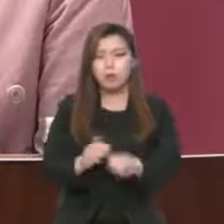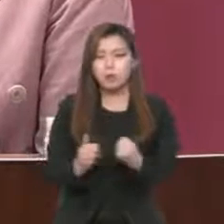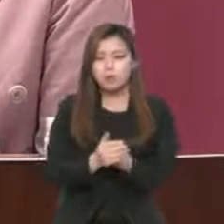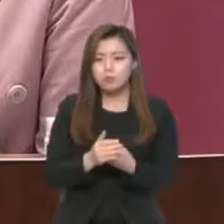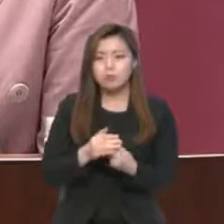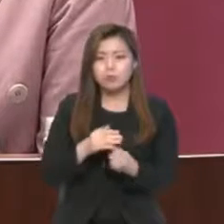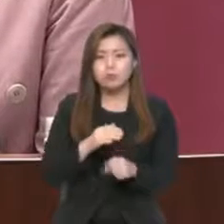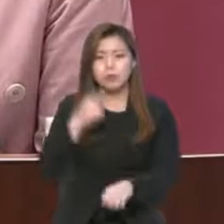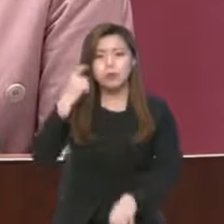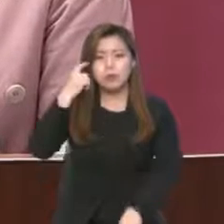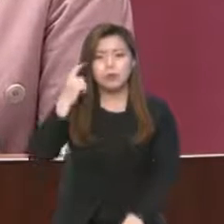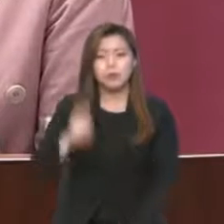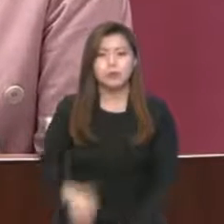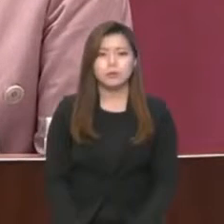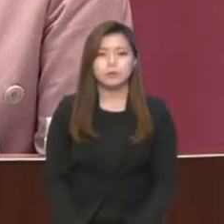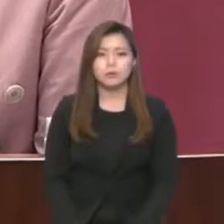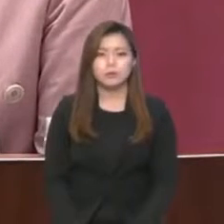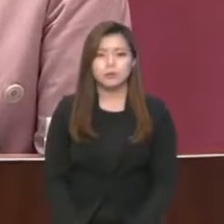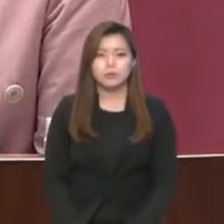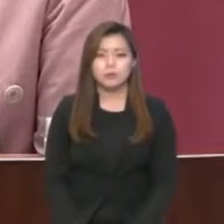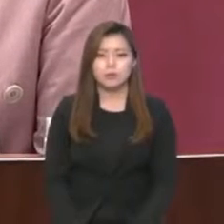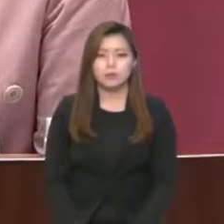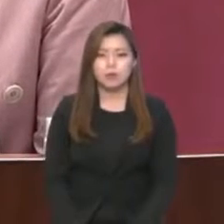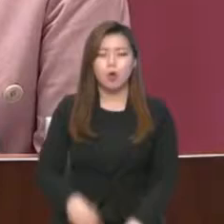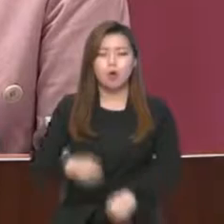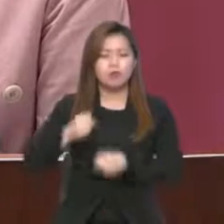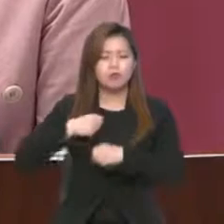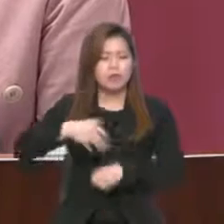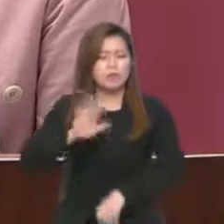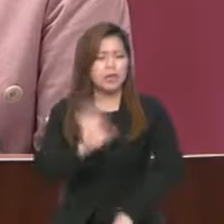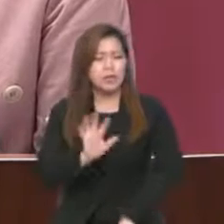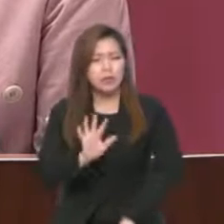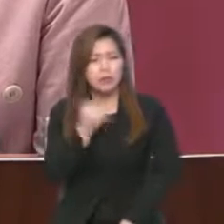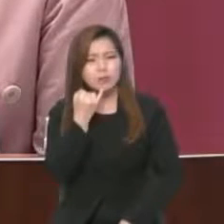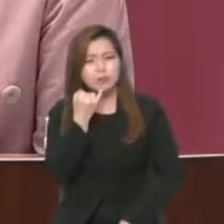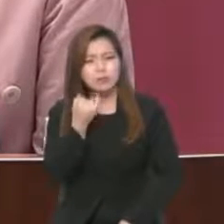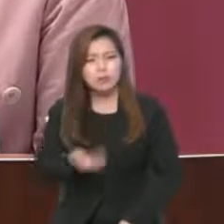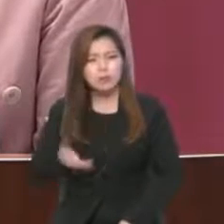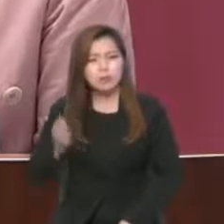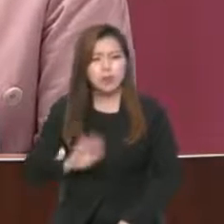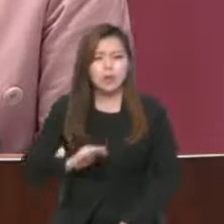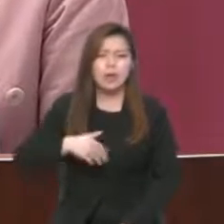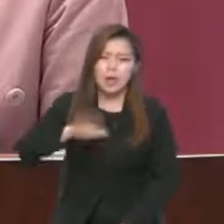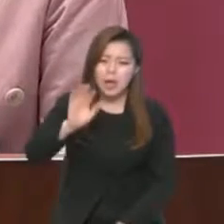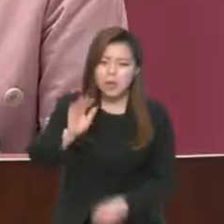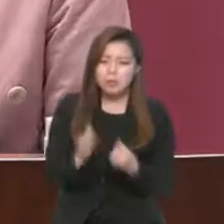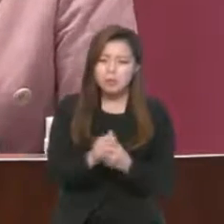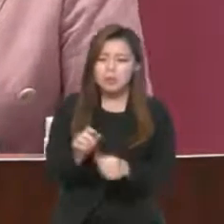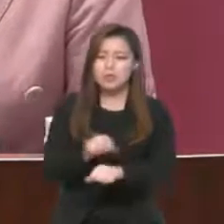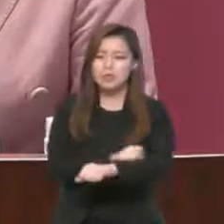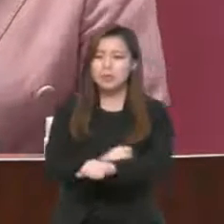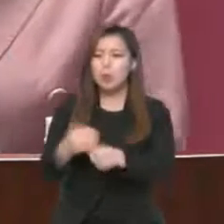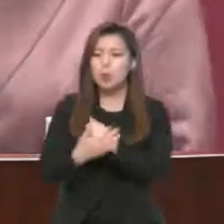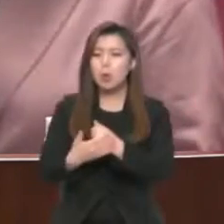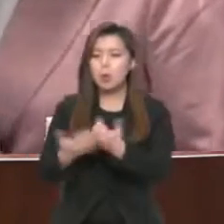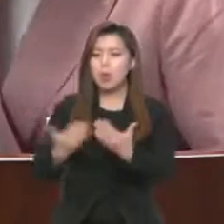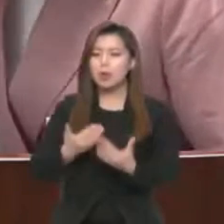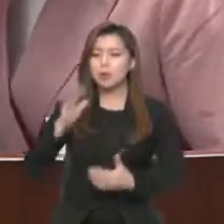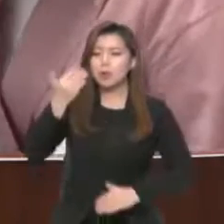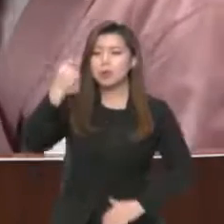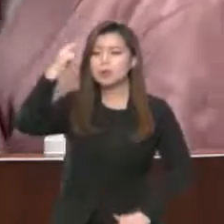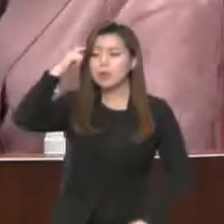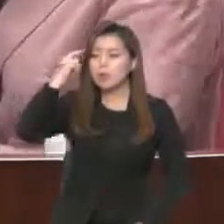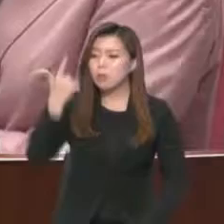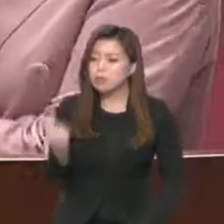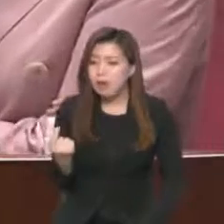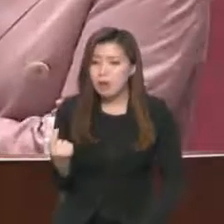군대를 갔다고 생각하기 때문에 결국은 특별 대우를 받아도 된다 이렇게 생각하시는 것